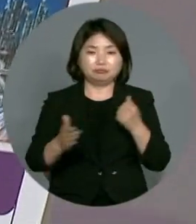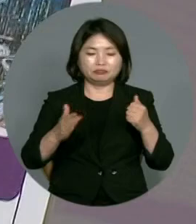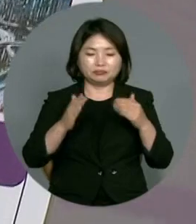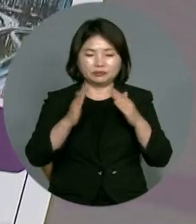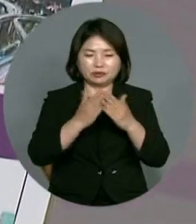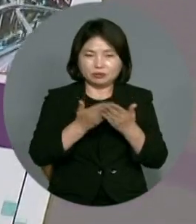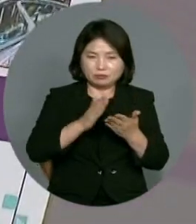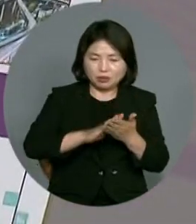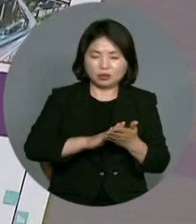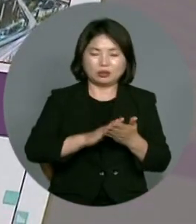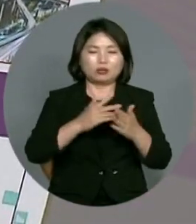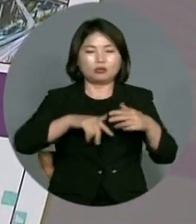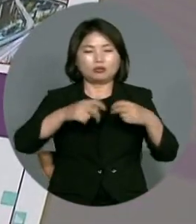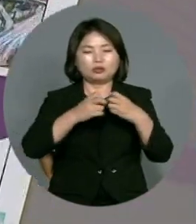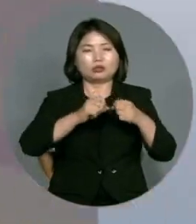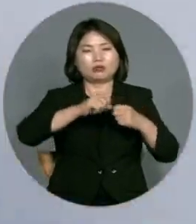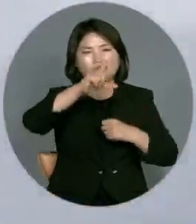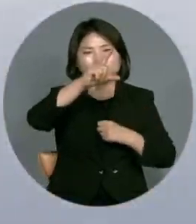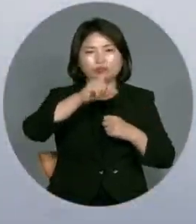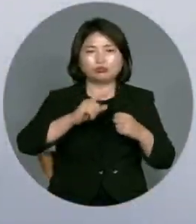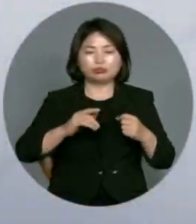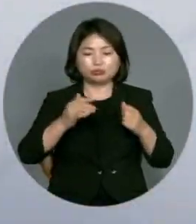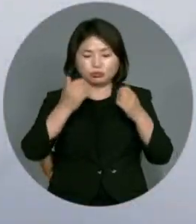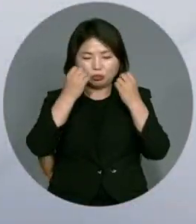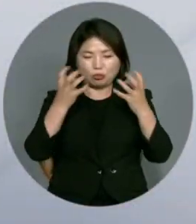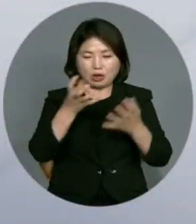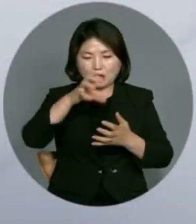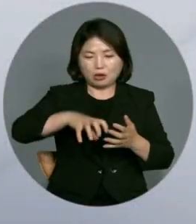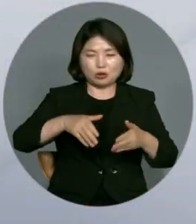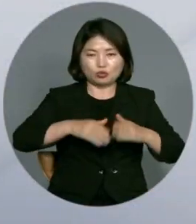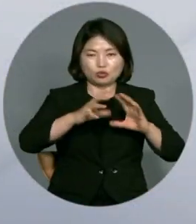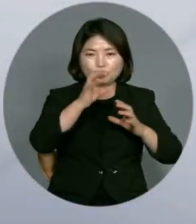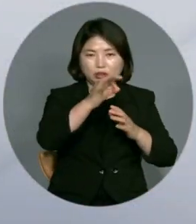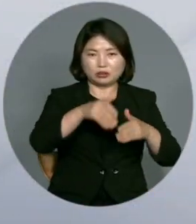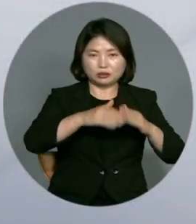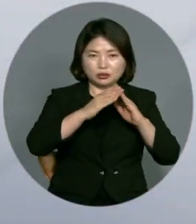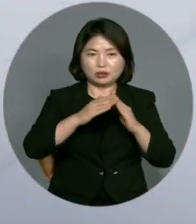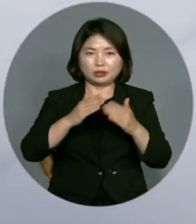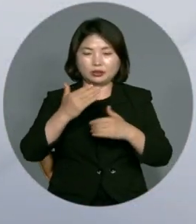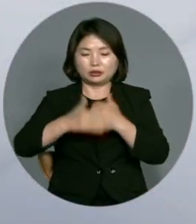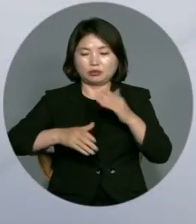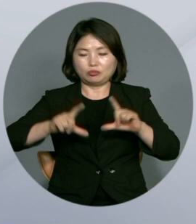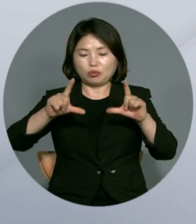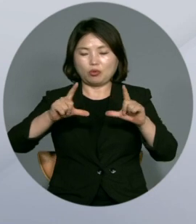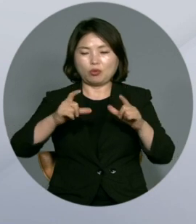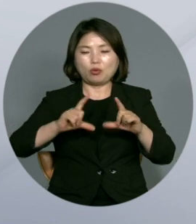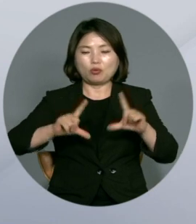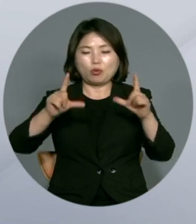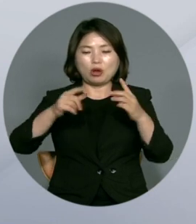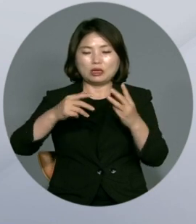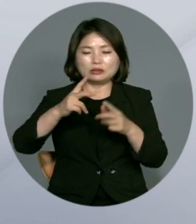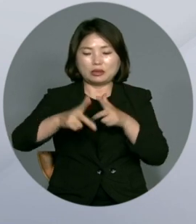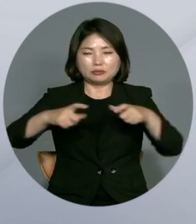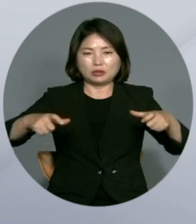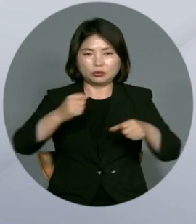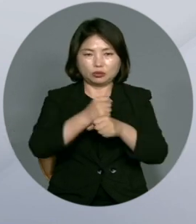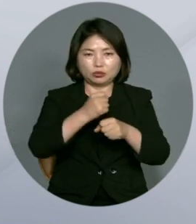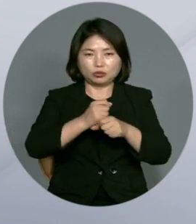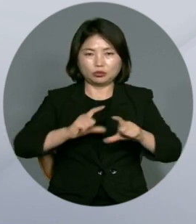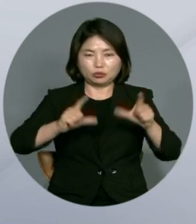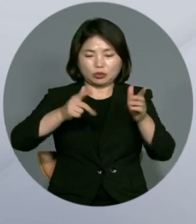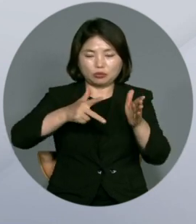개발 공약이 주를 이룹니다. 통합 신공항 국비 건설, 배후공항 신도시와 공항 산단 조성,